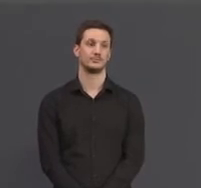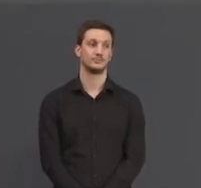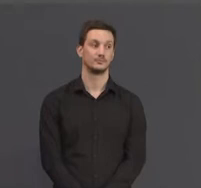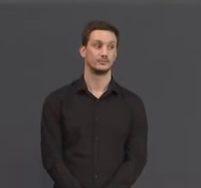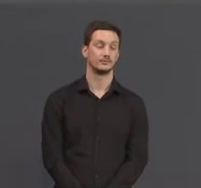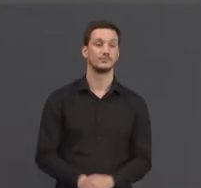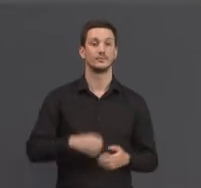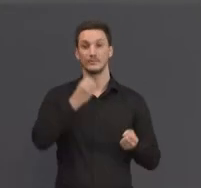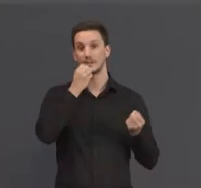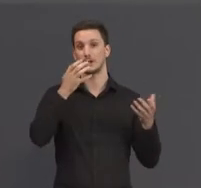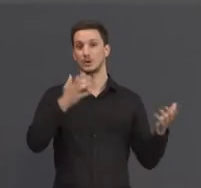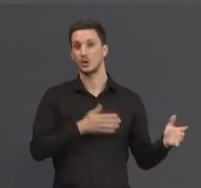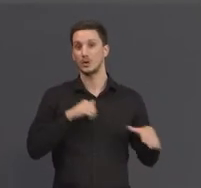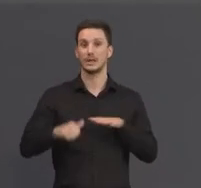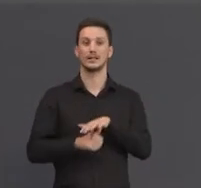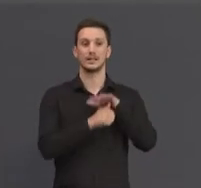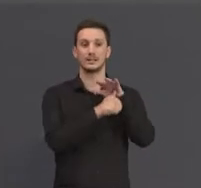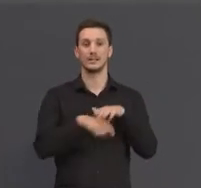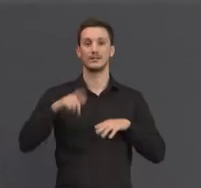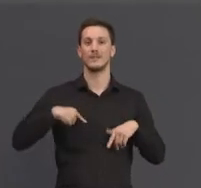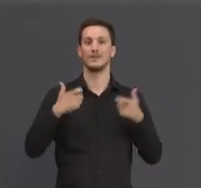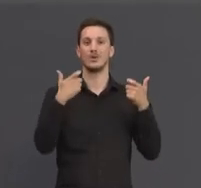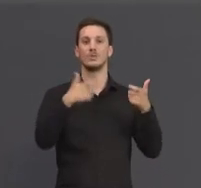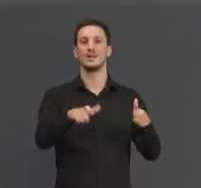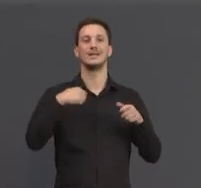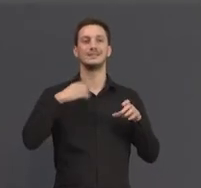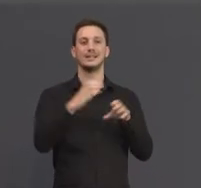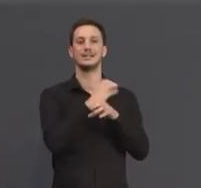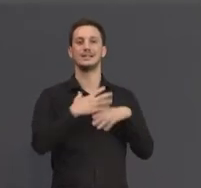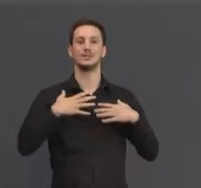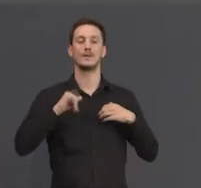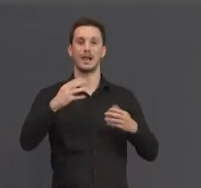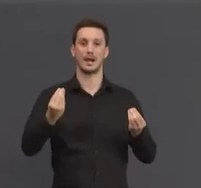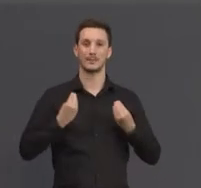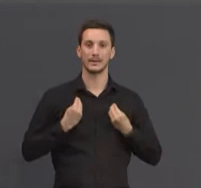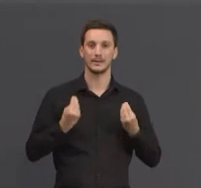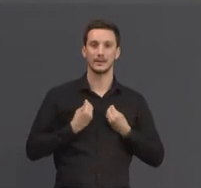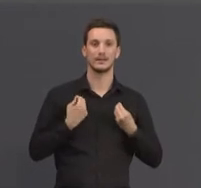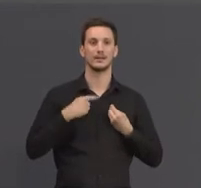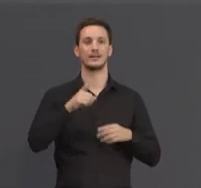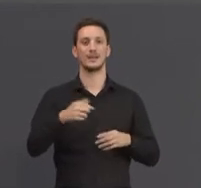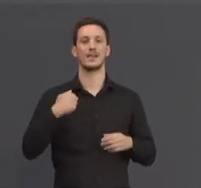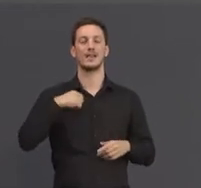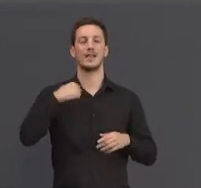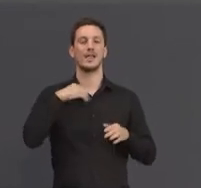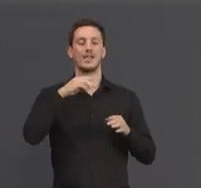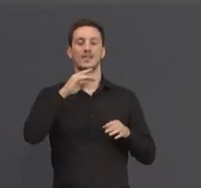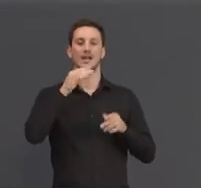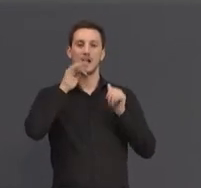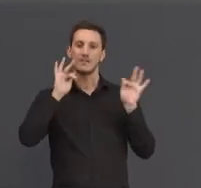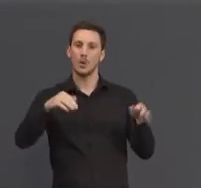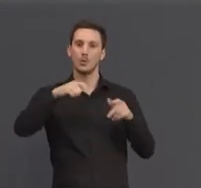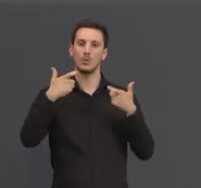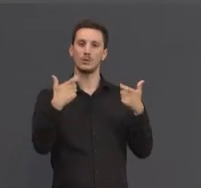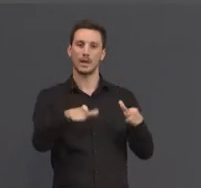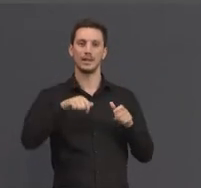Benvolgut rector, degà de la Facultat de Ciències de la Salut i de la Vida, degana de la Facultat de Traducció i Ciències